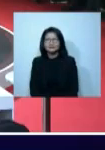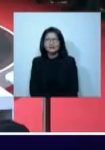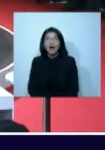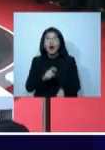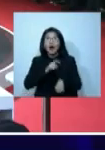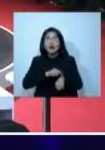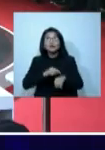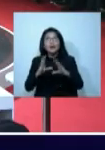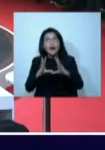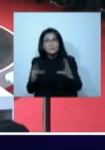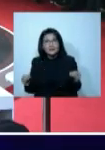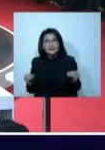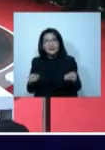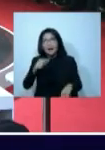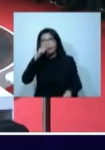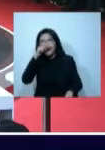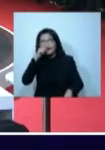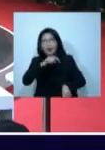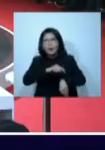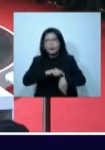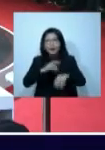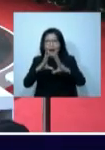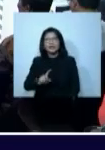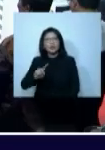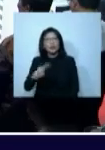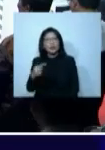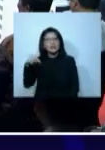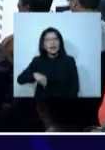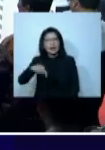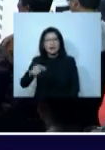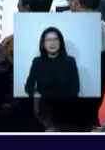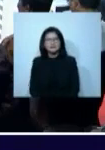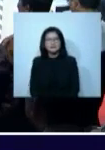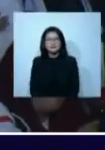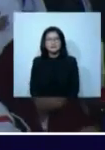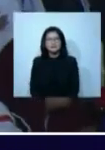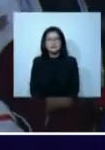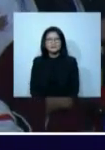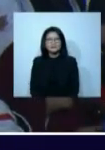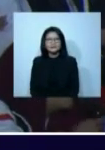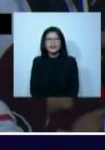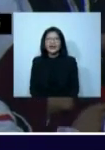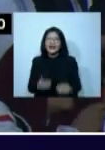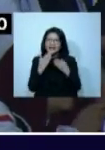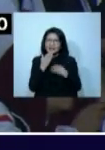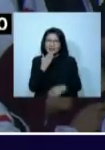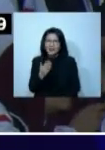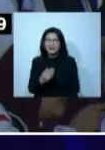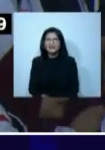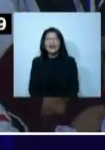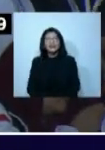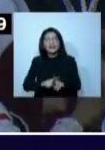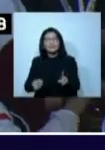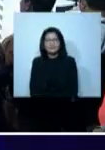misi, kemudian juga menyampaikan jawaban begitu ya pada saat debat kemarin, dengan cara mereka, dengan cara ketiganya, menurut